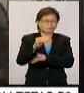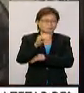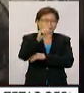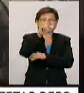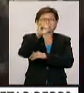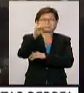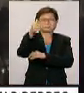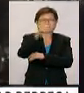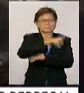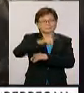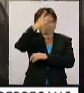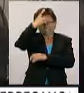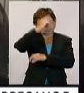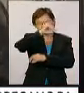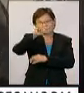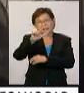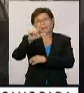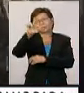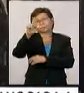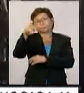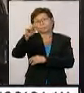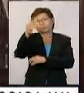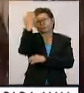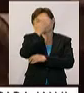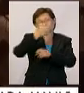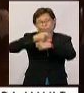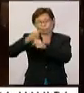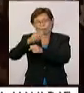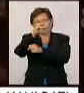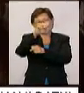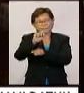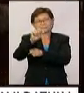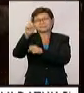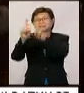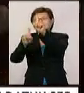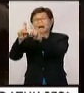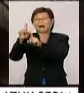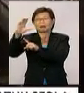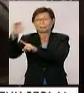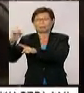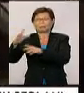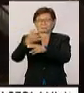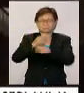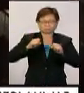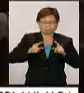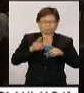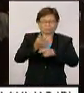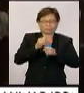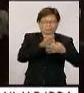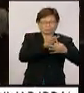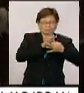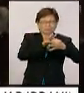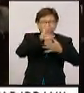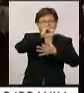Tash Yong dan Datuk Jalaluddin Hassan. Filem terbitan NR Stars yang berhad itu mendapat kerjasama Jabatan Bomba dan